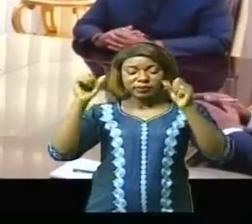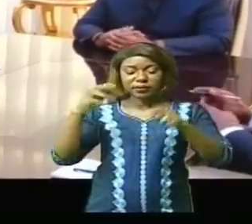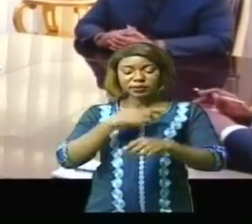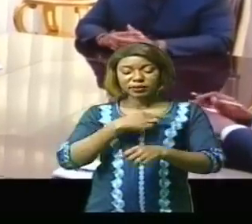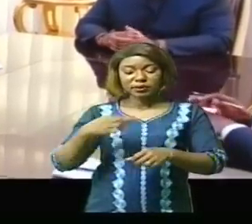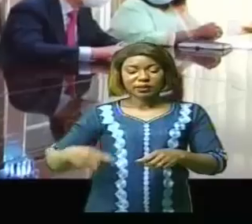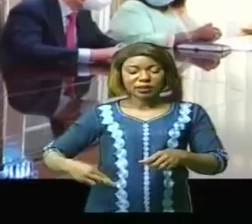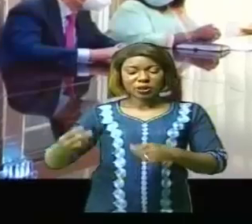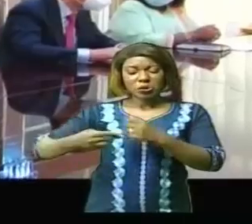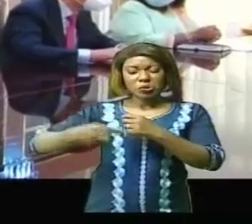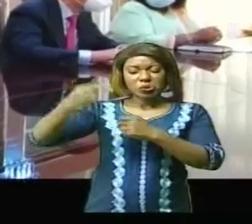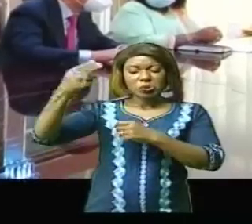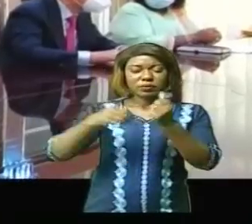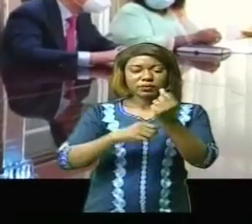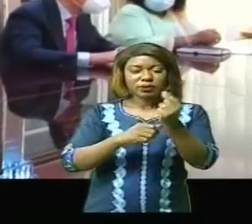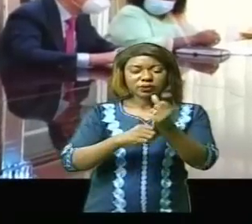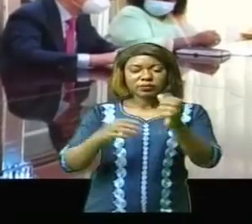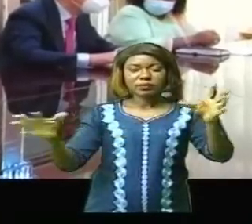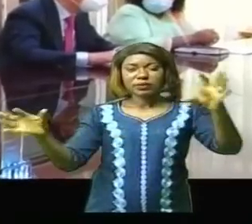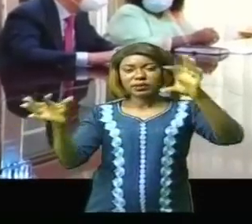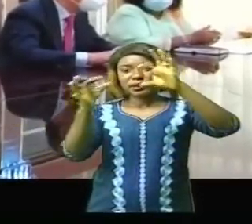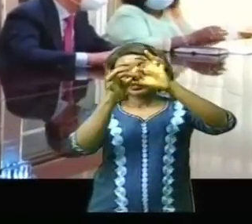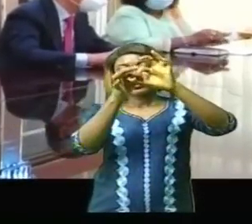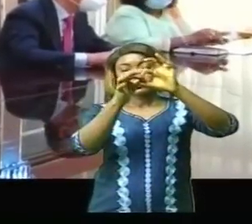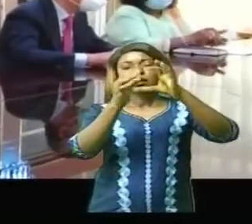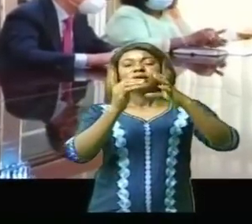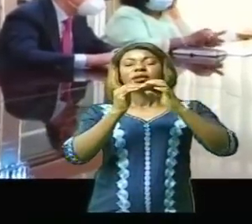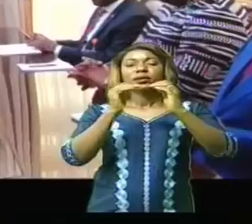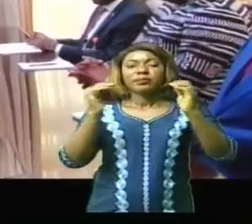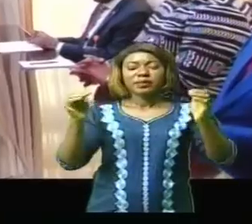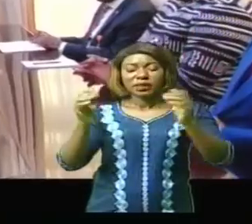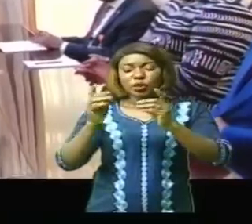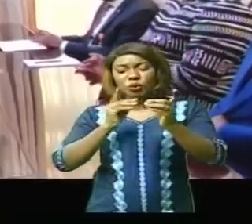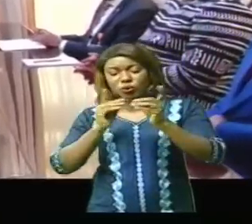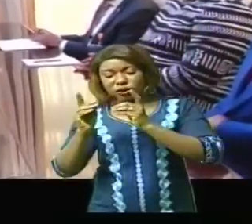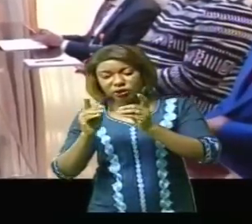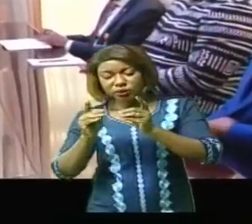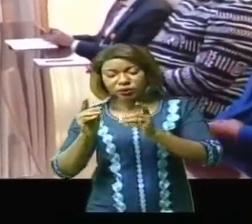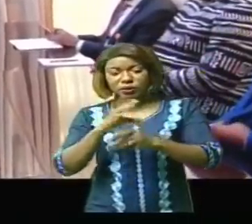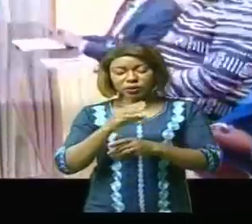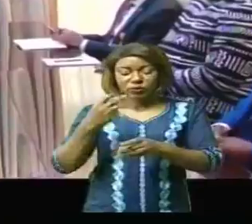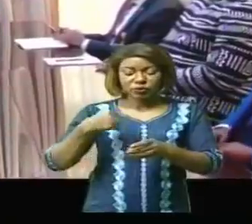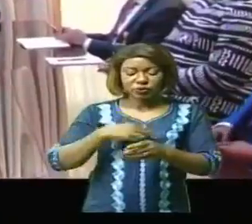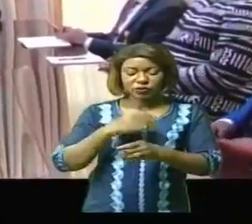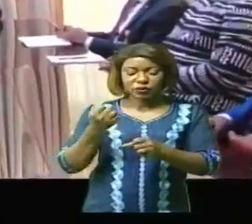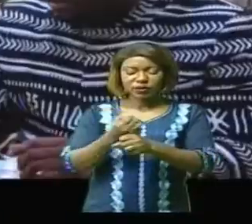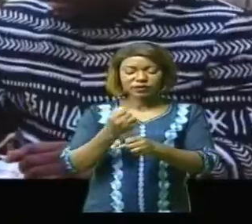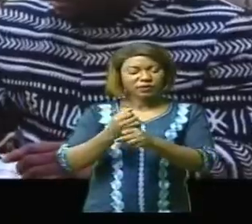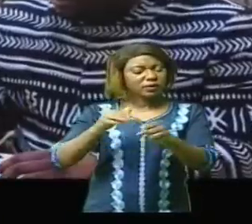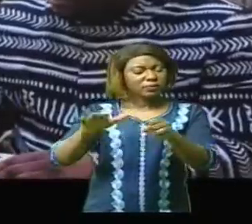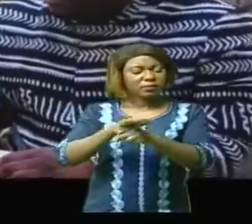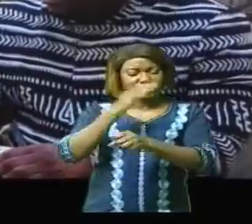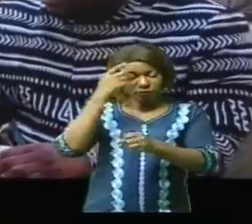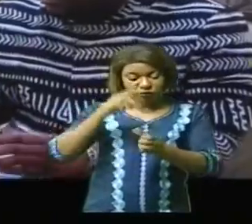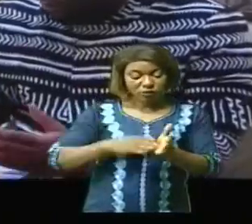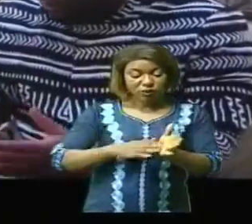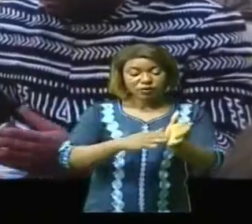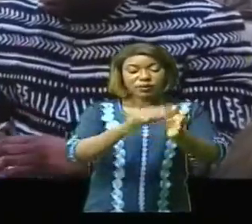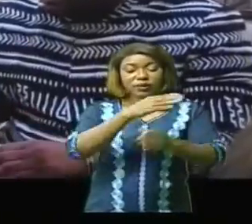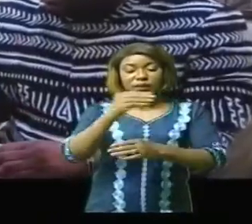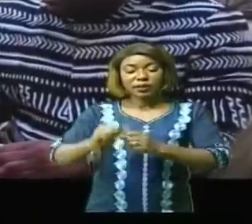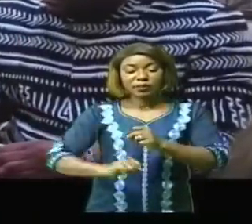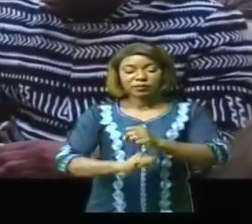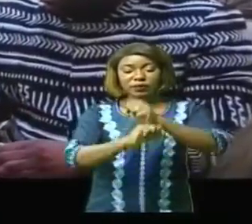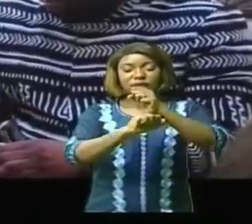haute personnalité très attachée à la paix, au dialogue. Nous allons travailler pleinement pour l'accompagner et l'appuyer,